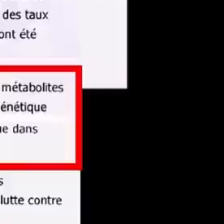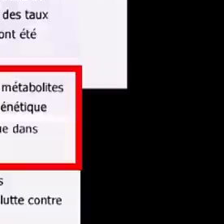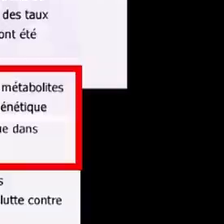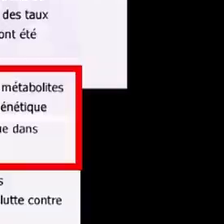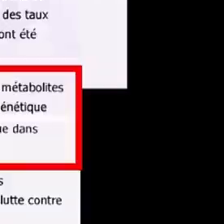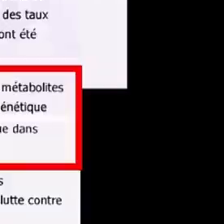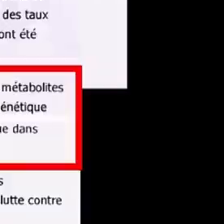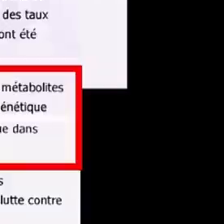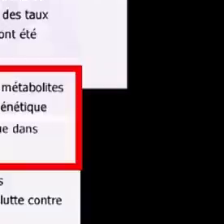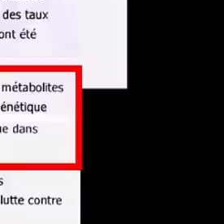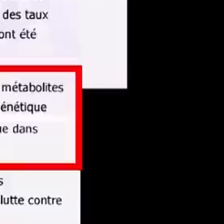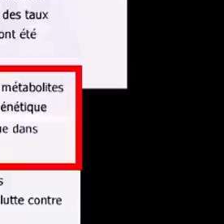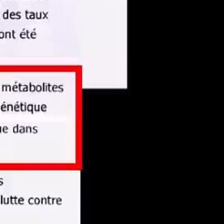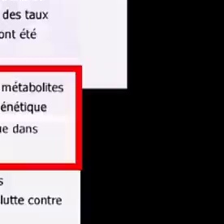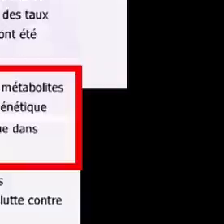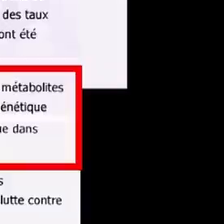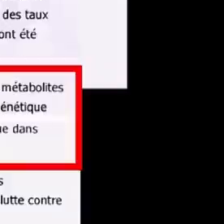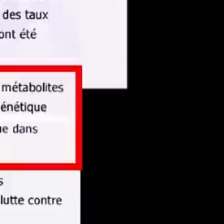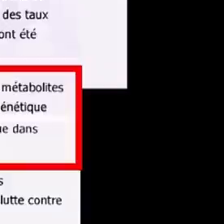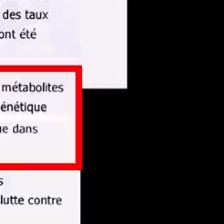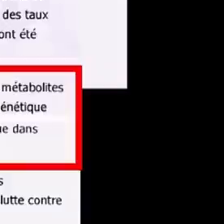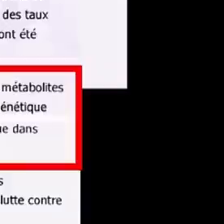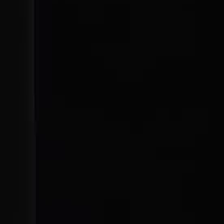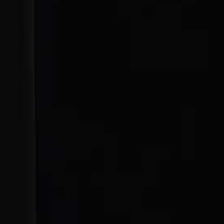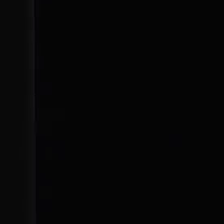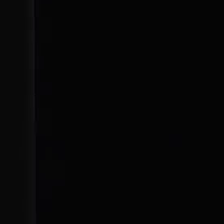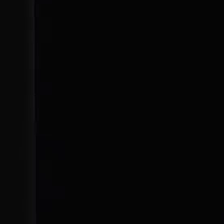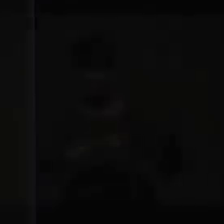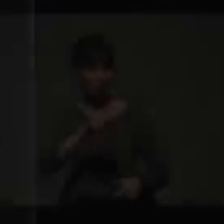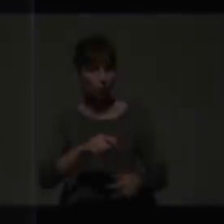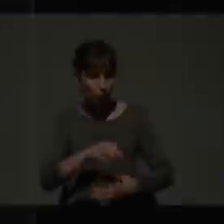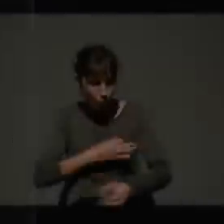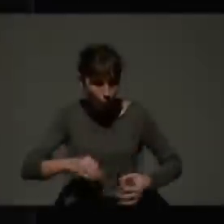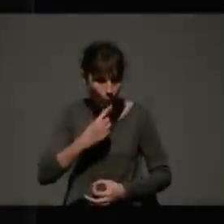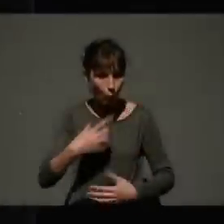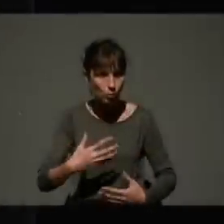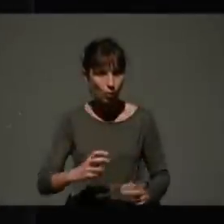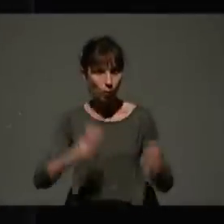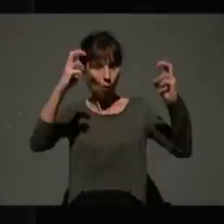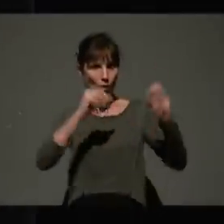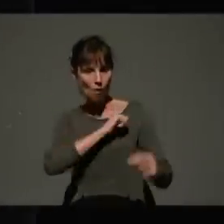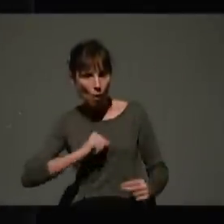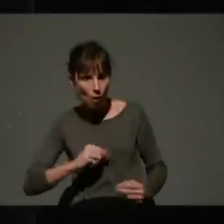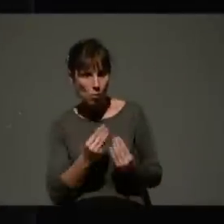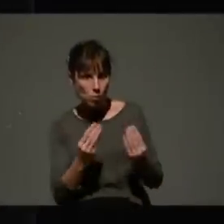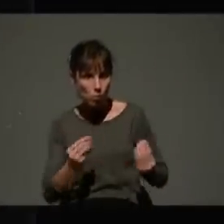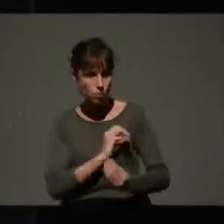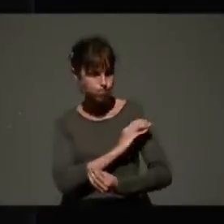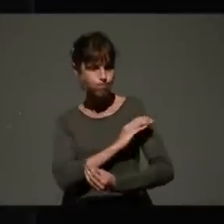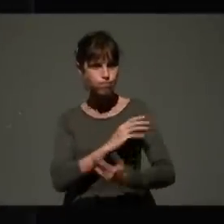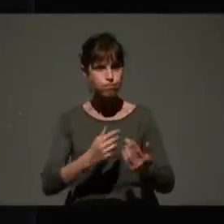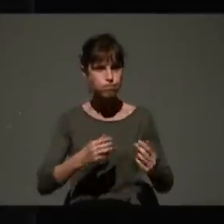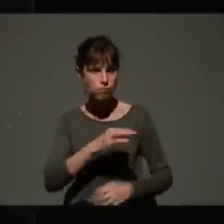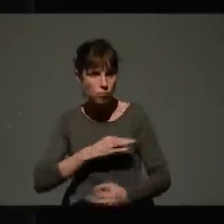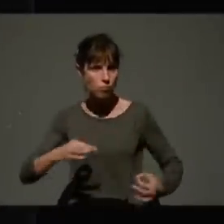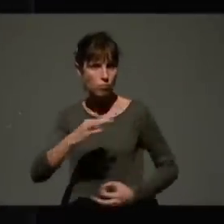sujets qui avaient une concentration trop importante de globules rouges, un hématocrite trop élevé, et qu'on a au-dessus des